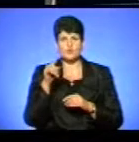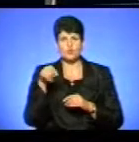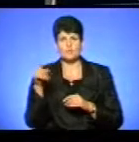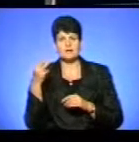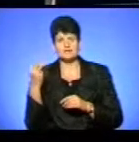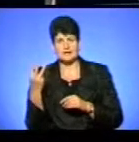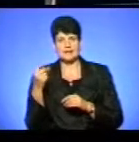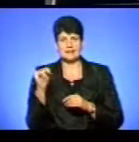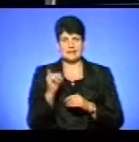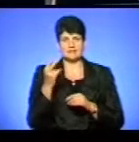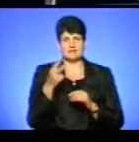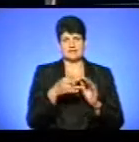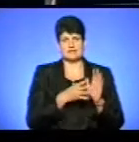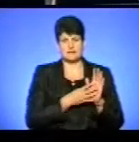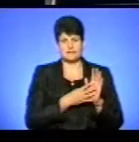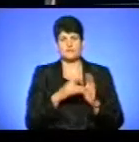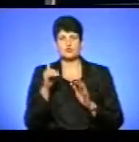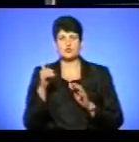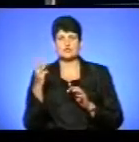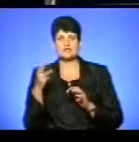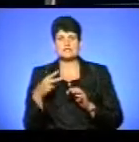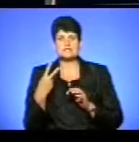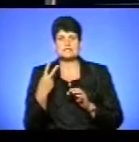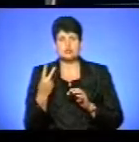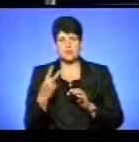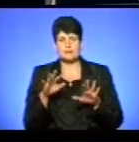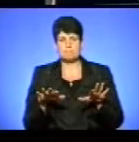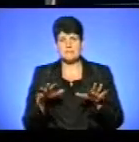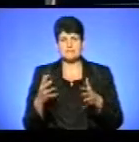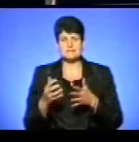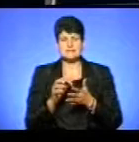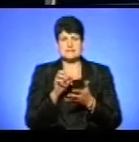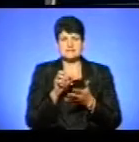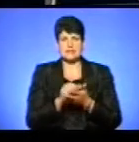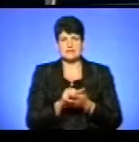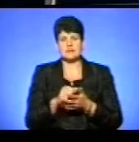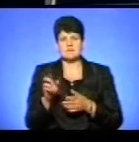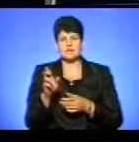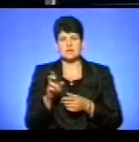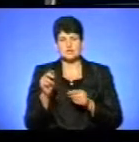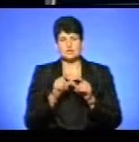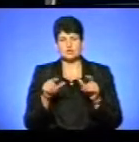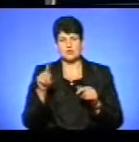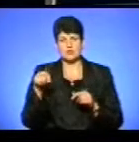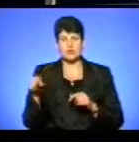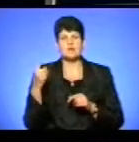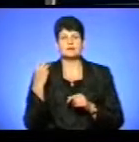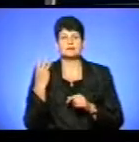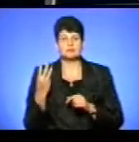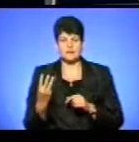номер 29. 132-е місце у топ-200 зайняла Бережанська загальноосвітня школа номер 3. Про це